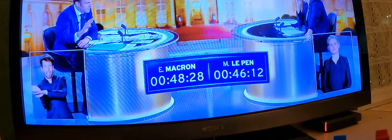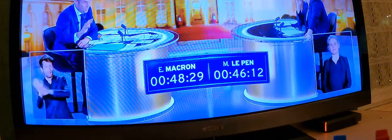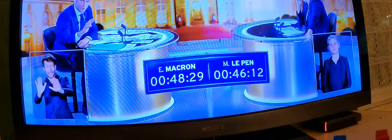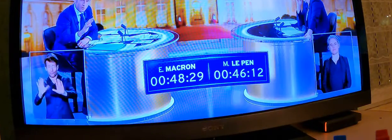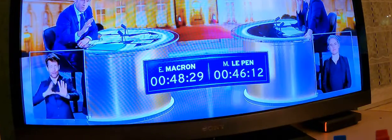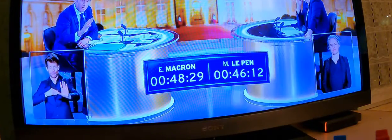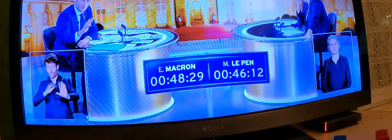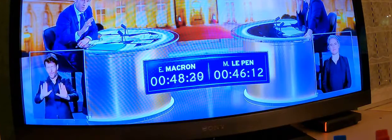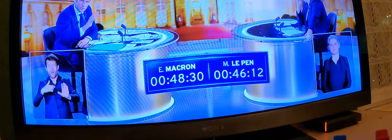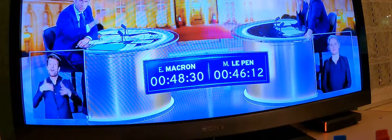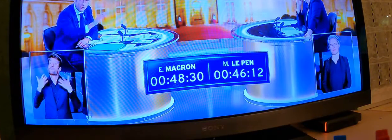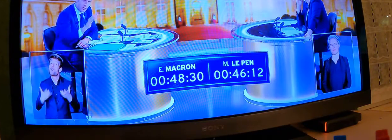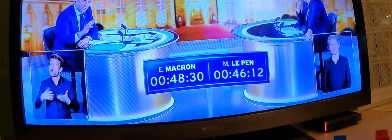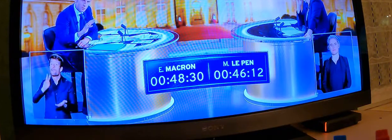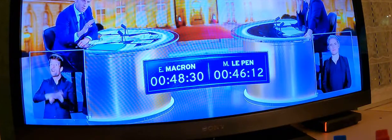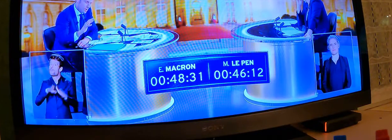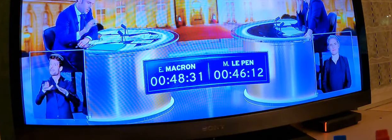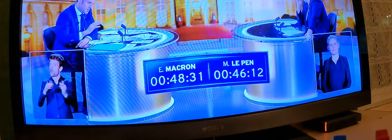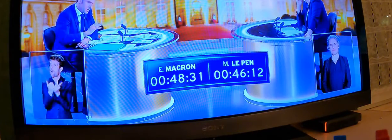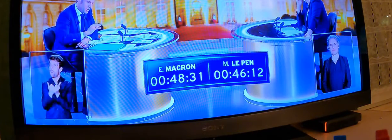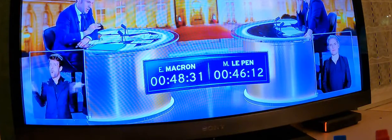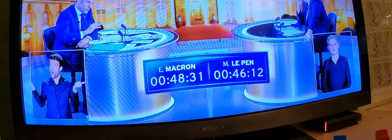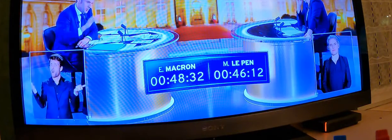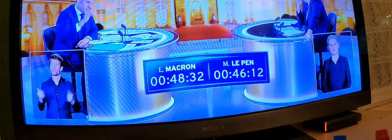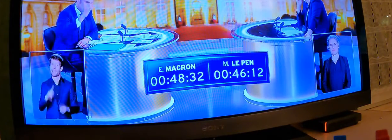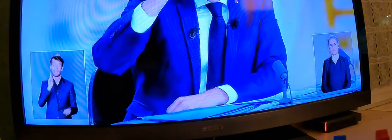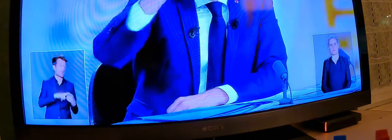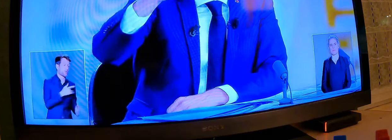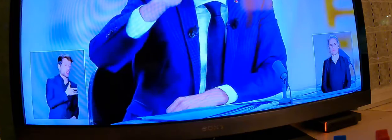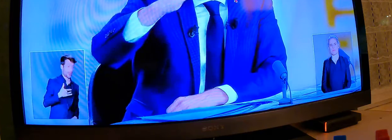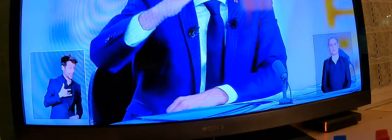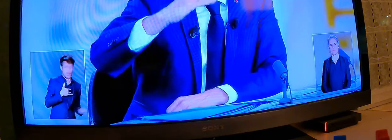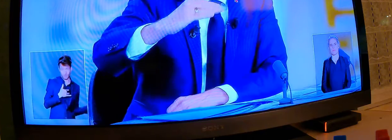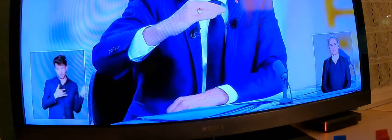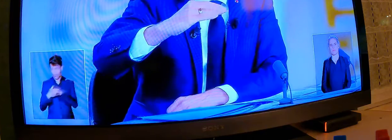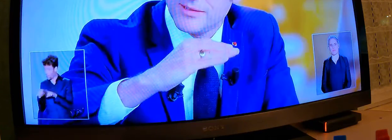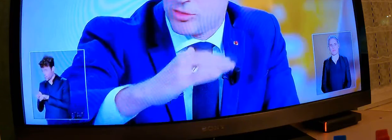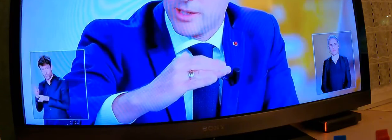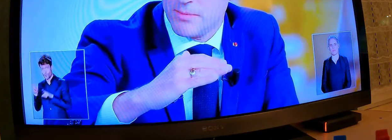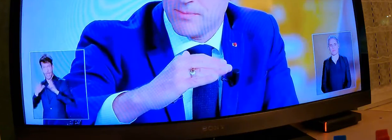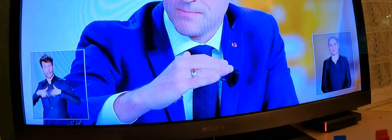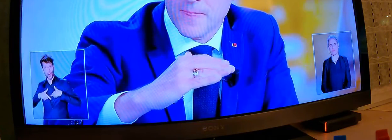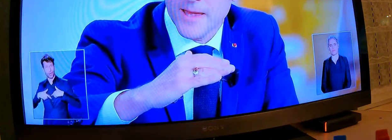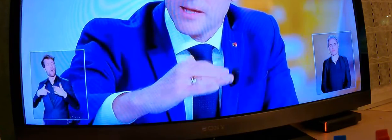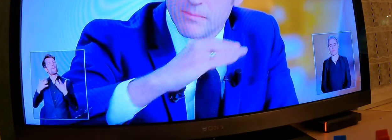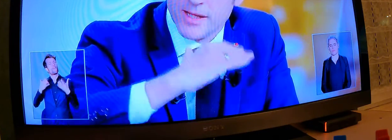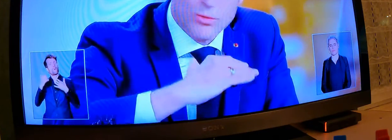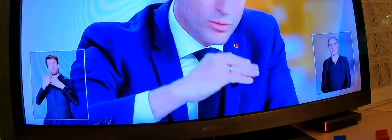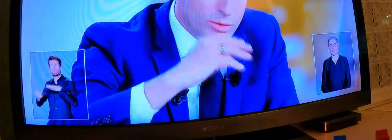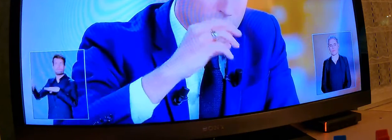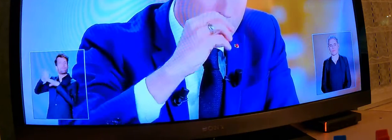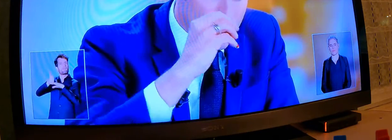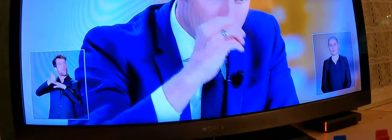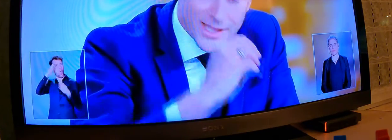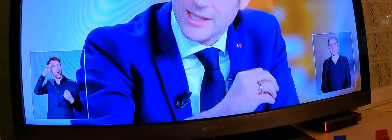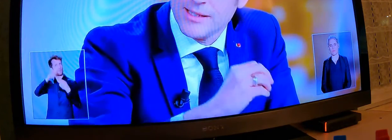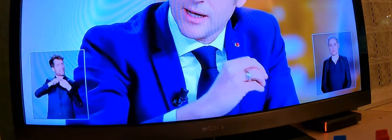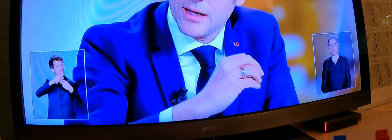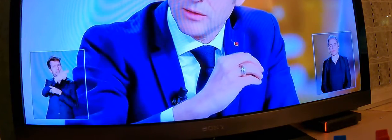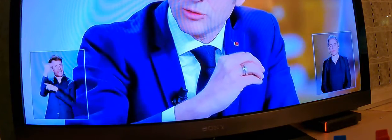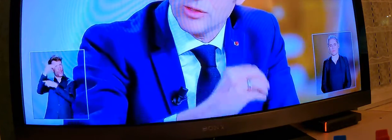méthode, je la veux profondément différente. Sur la santé comme sur l'école, je veux une méthode où les grands objectifs seront fixés nationalement, mais où